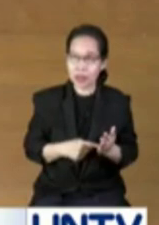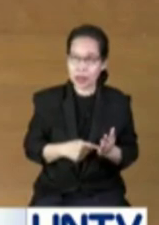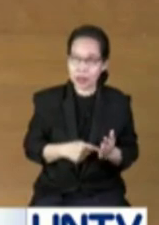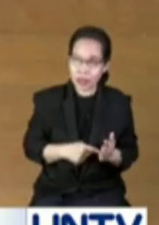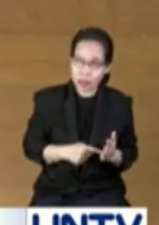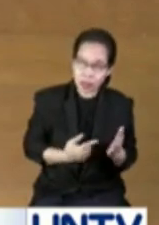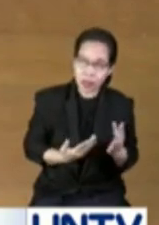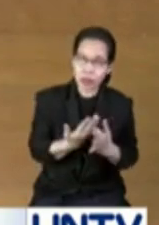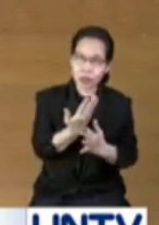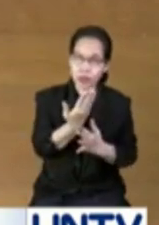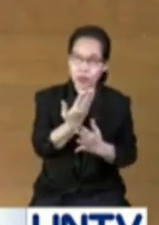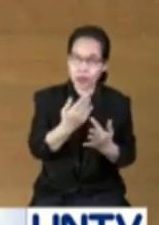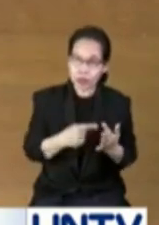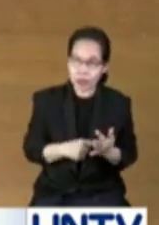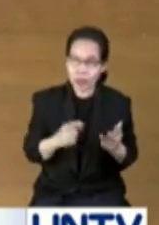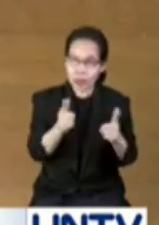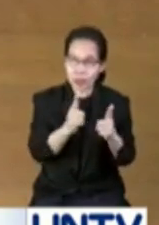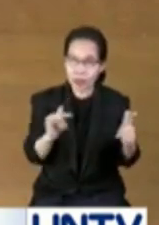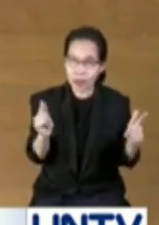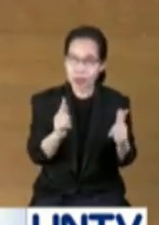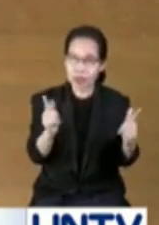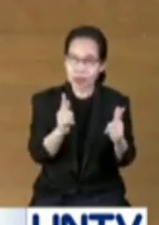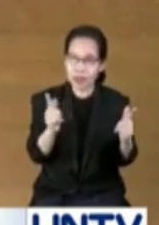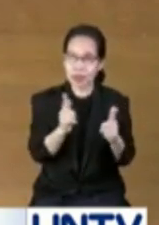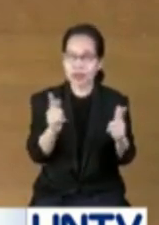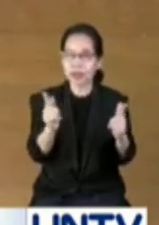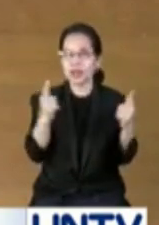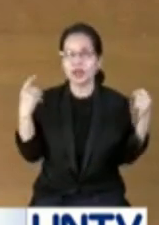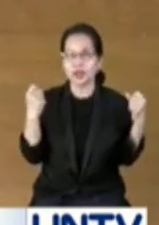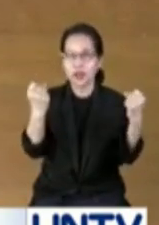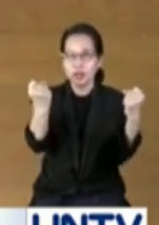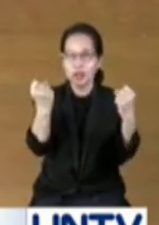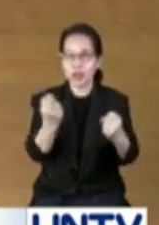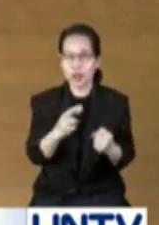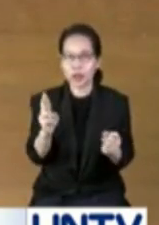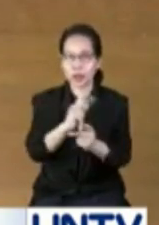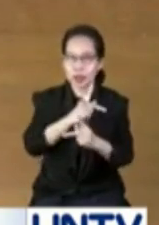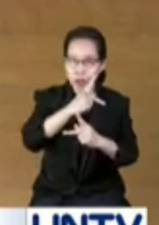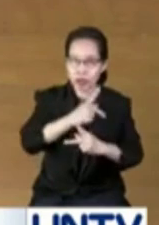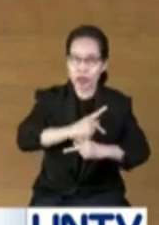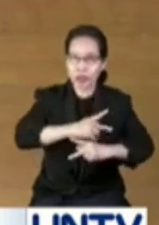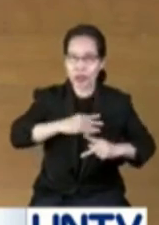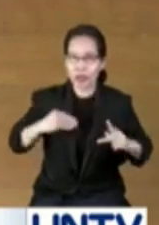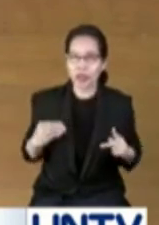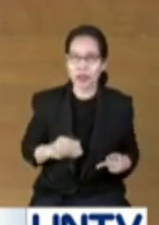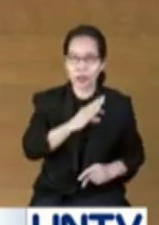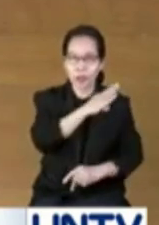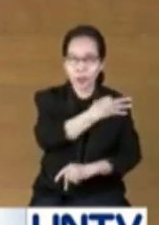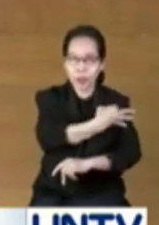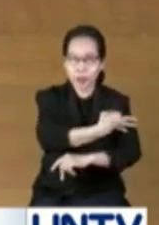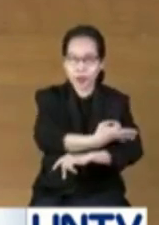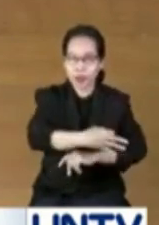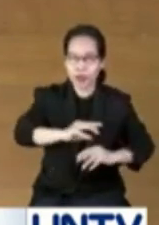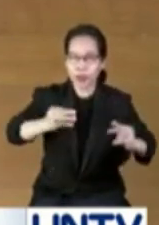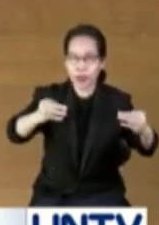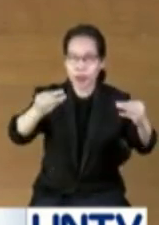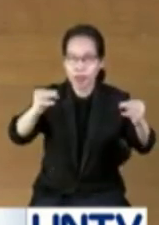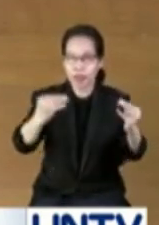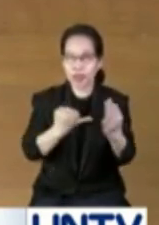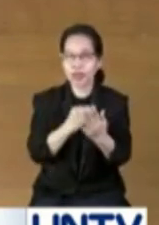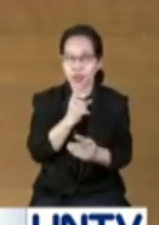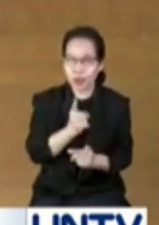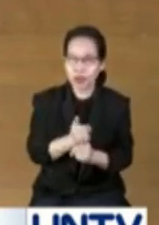Sa pamamagitan nito, unti-unting lalakas ang kanilang produksyon at puwersa sa merkado. Totoo ang